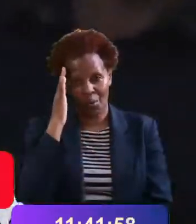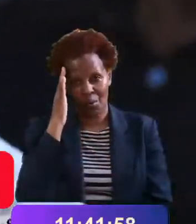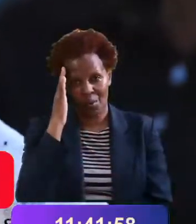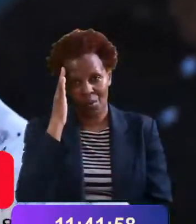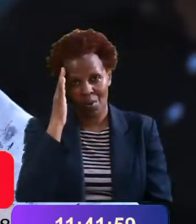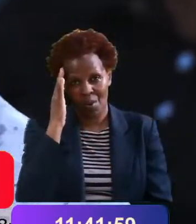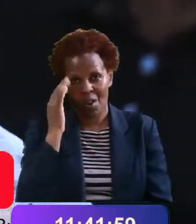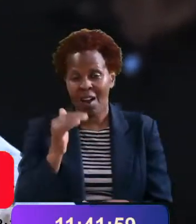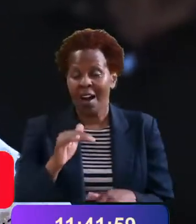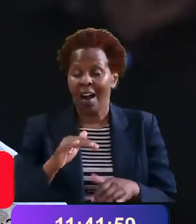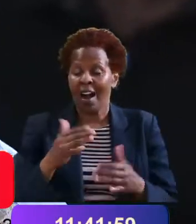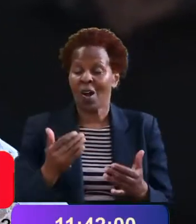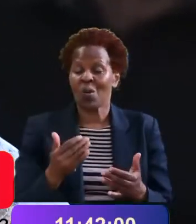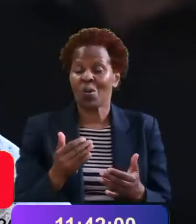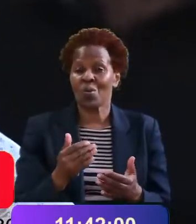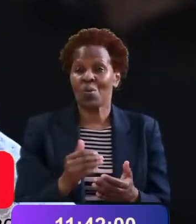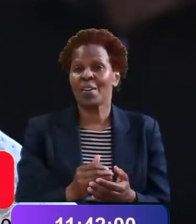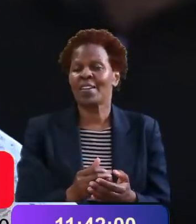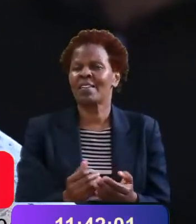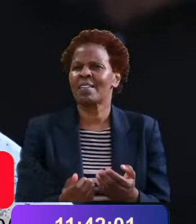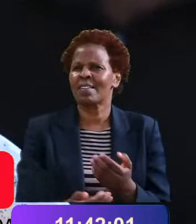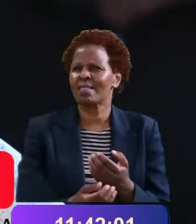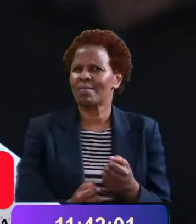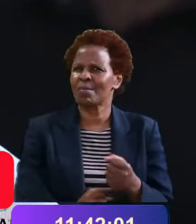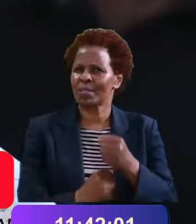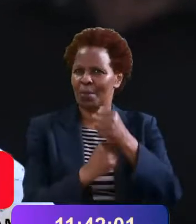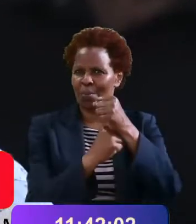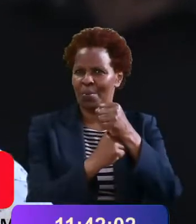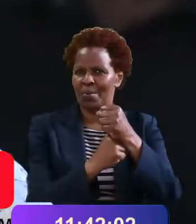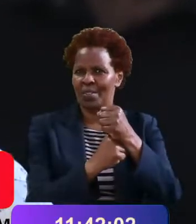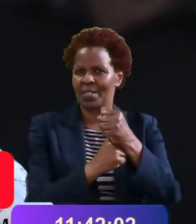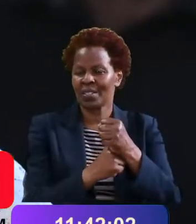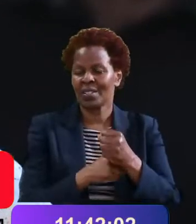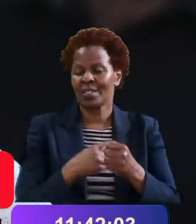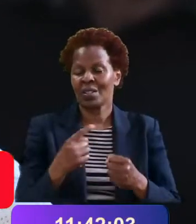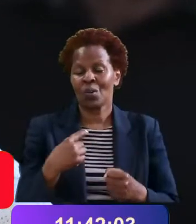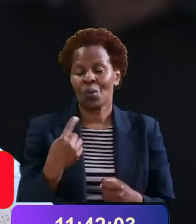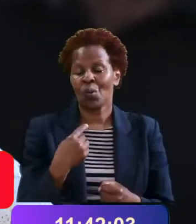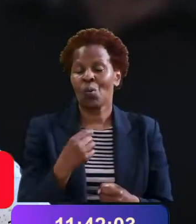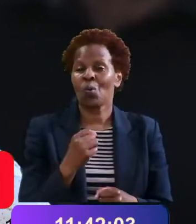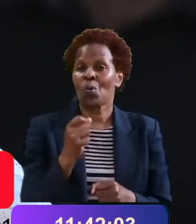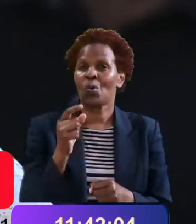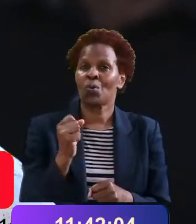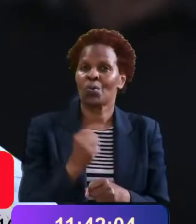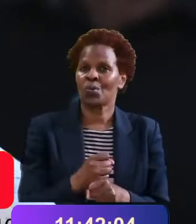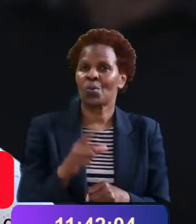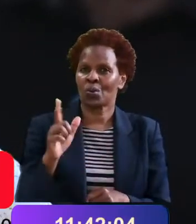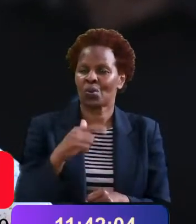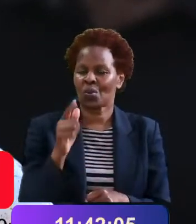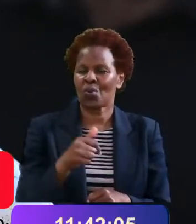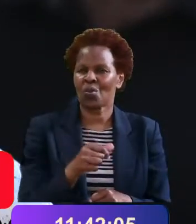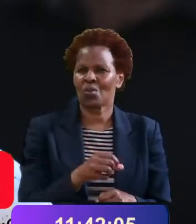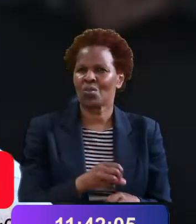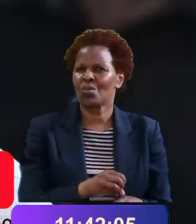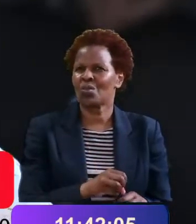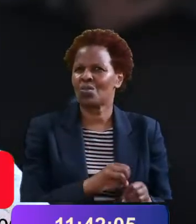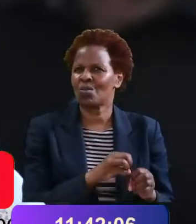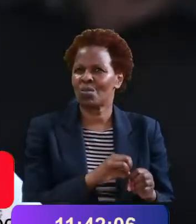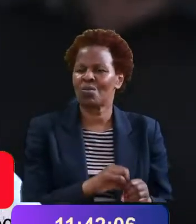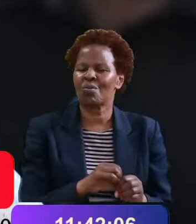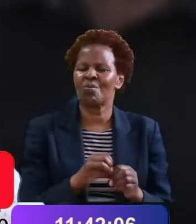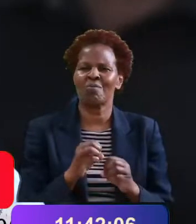kuleta hao ambayo wameanguka, hao ambayo wamejikuta katika hali mbaya. Sisi tunajua tu kutupa.